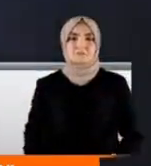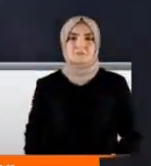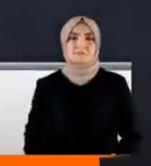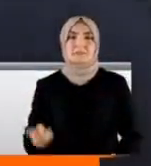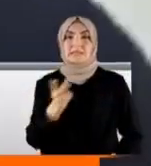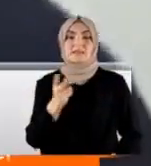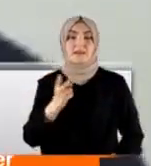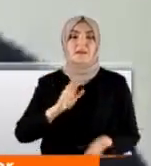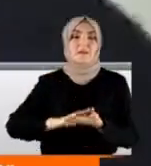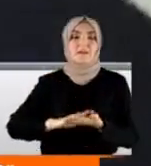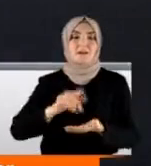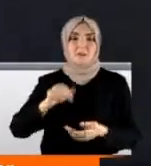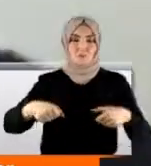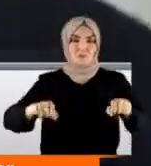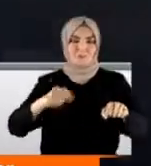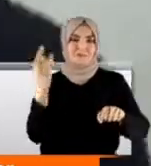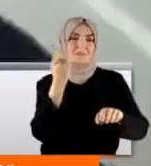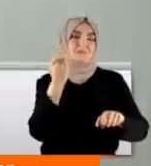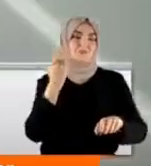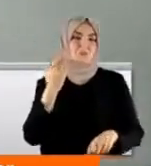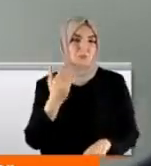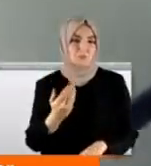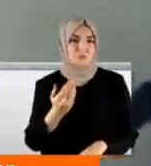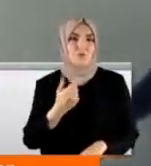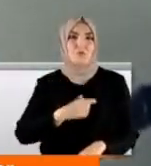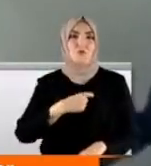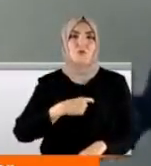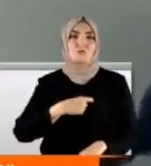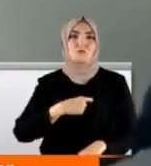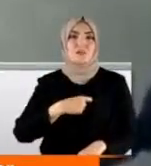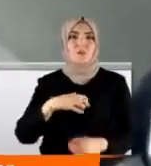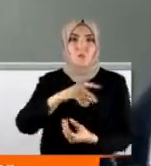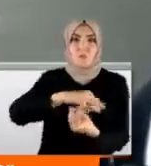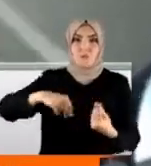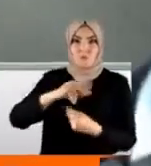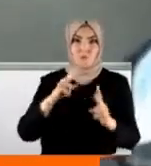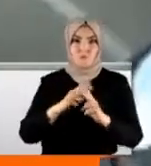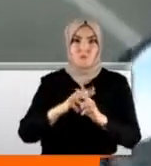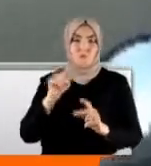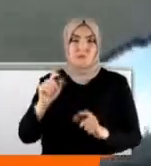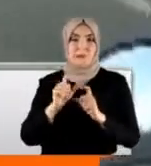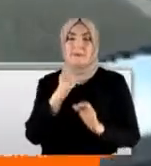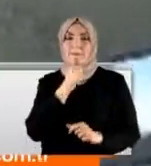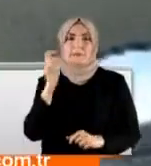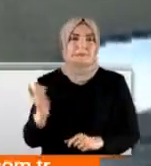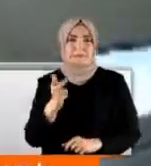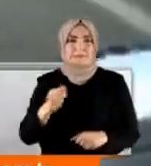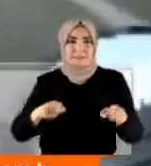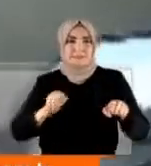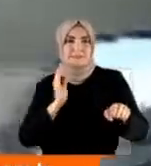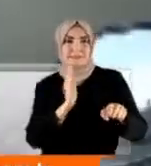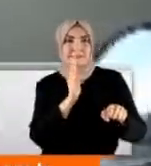İki arkadaş motosikletleriyle geziyordu. Özel harekat polisi Serkan Yiğit bir anda hızlandı ama hesaplamadığı bir şey